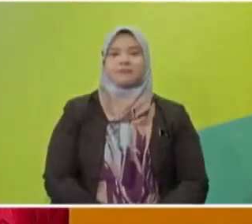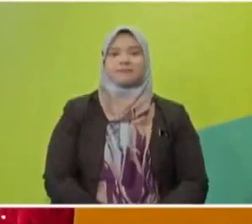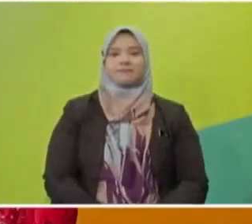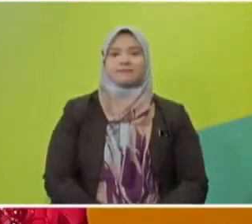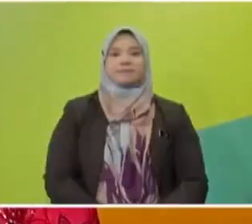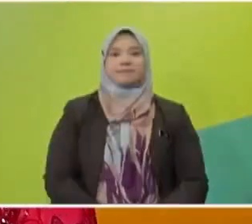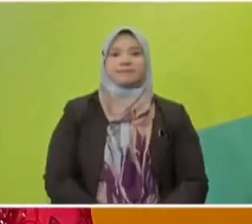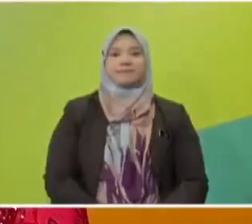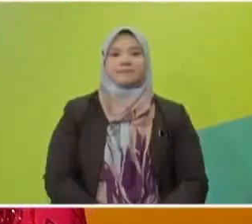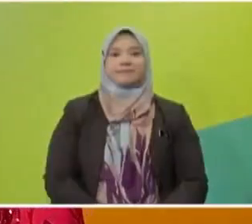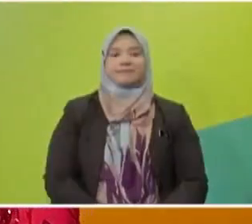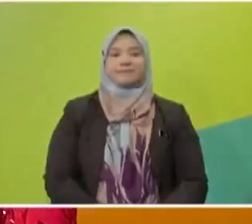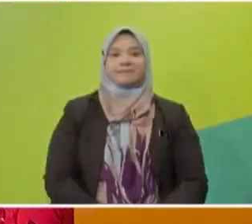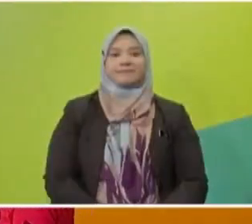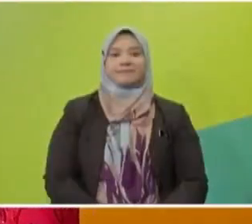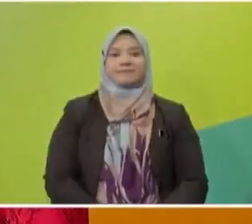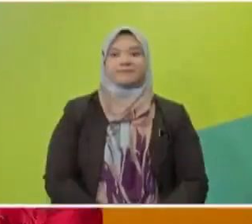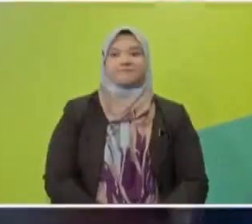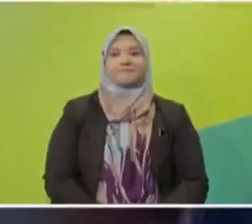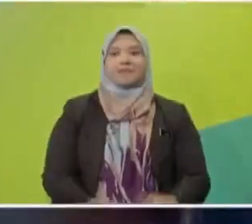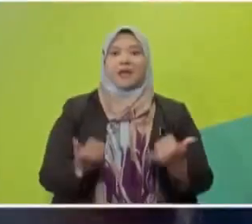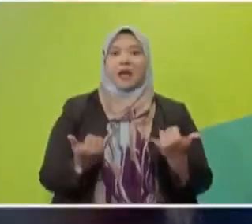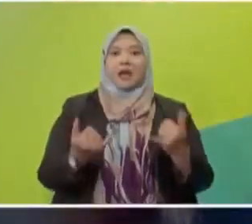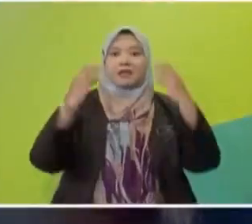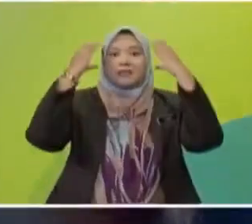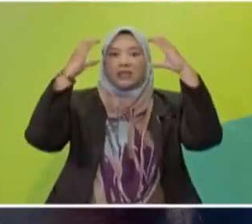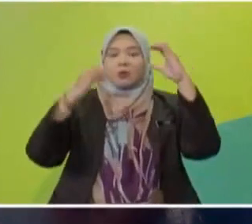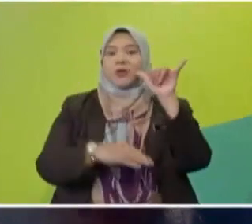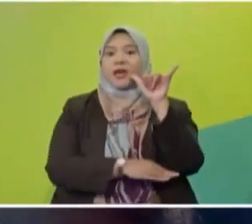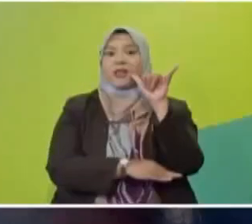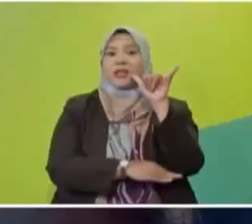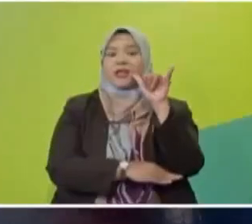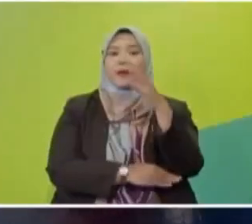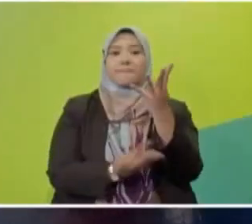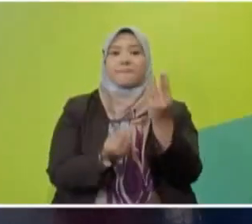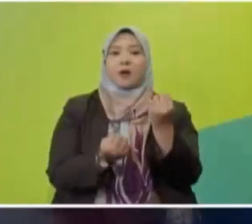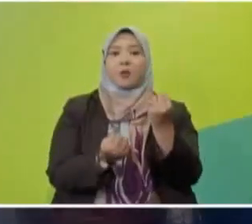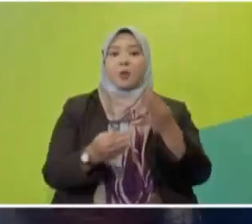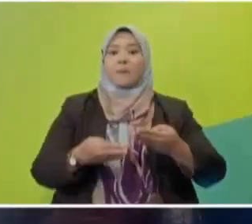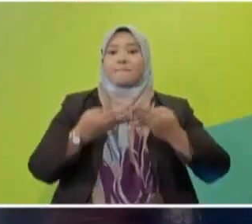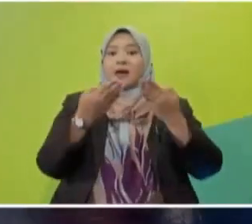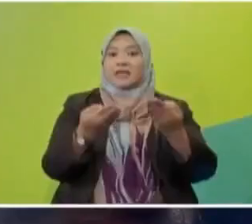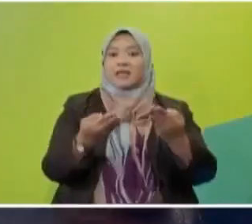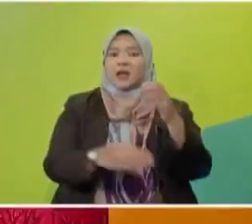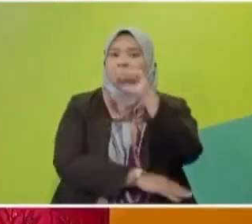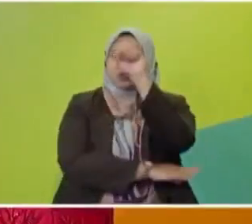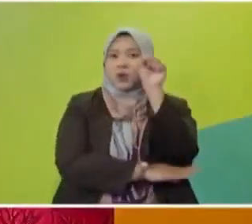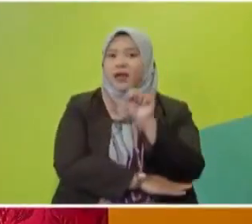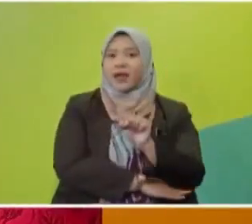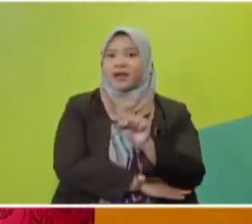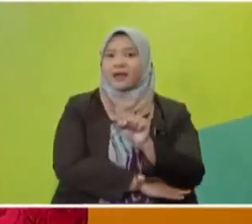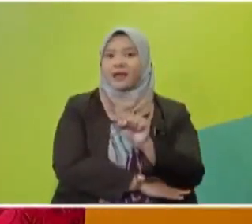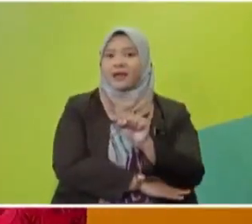kita, murid-murid kita. Ayah akan jawab. Jadi, cikgu, murid-murid akan dibahagikan kepada dua